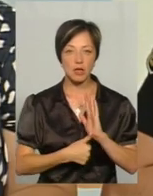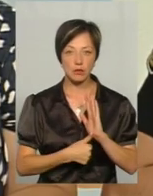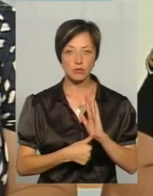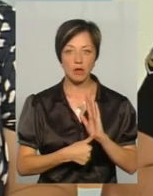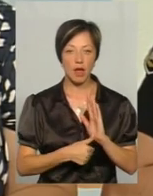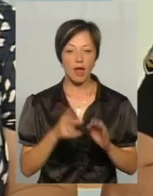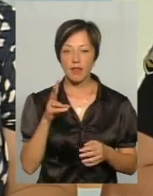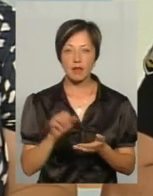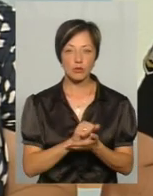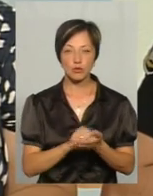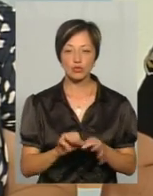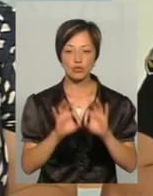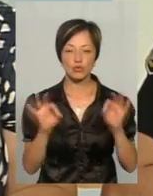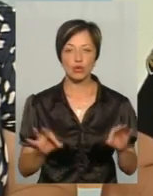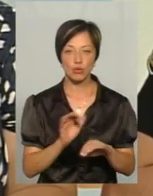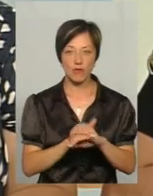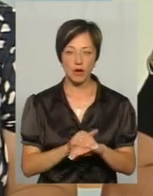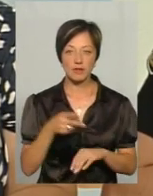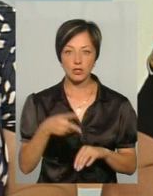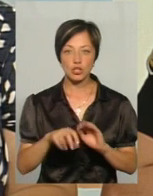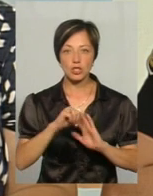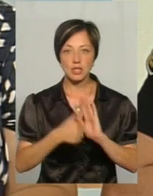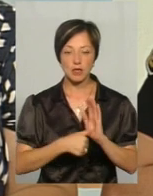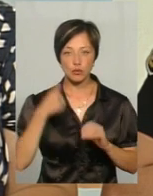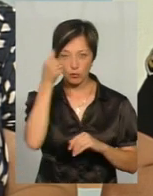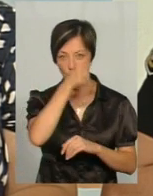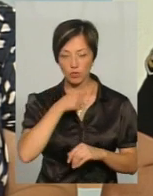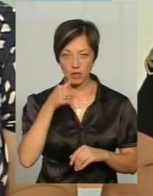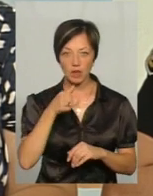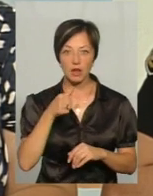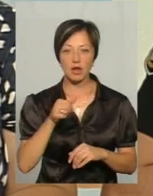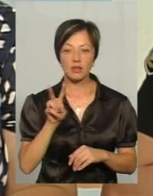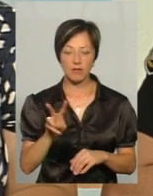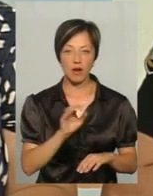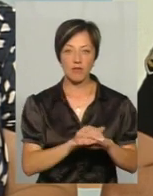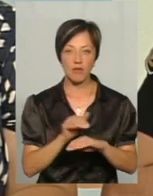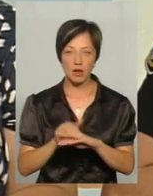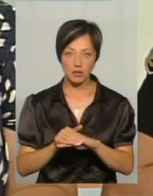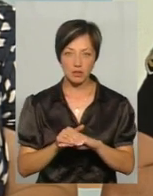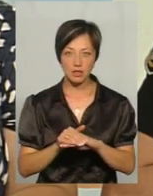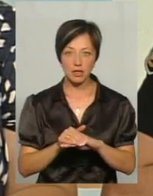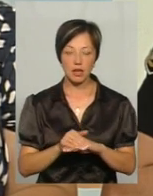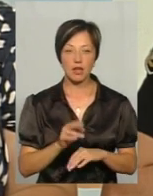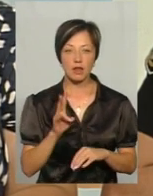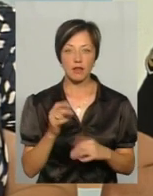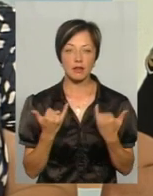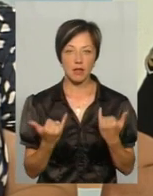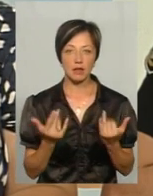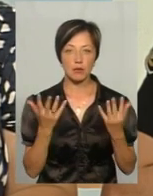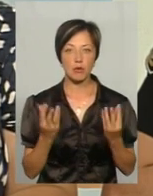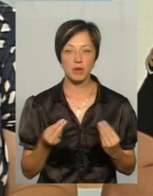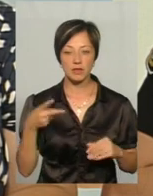не задокументовано жодного факту. В 2016 році задокументовано два факти. На даний момент